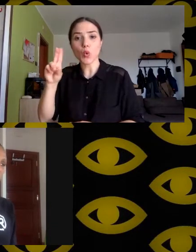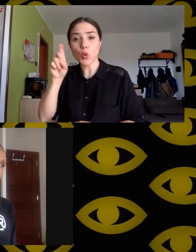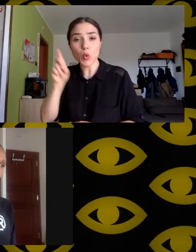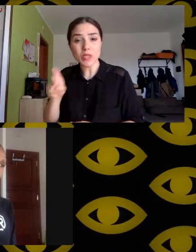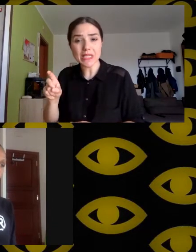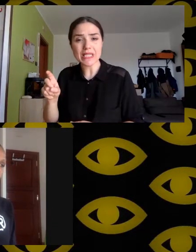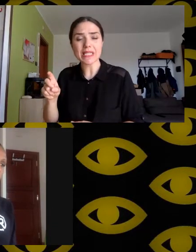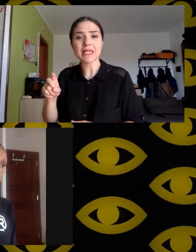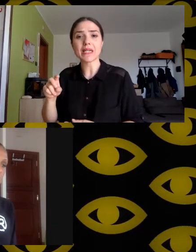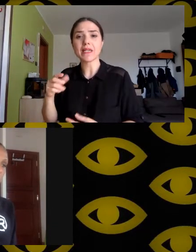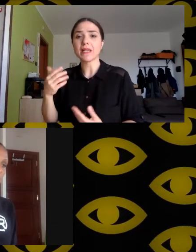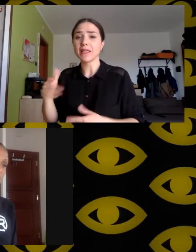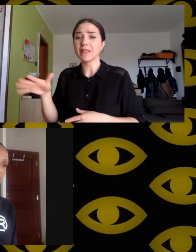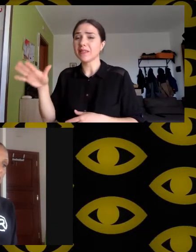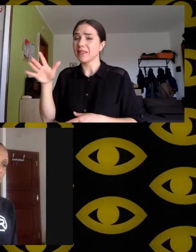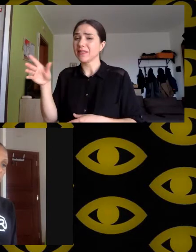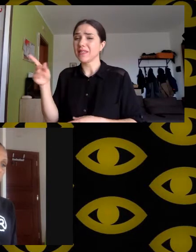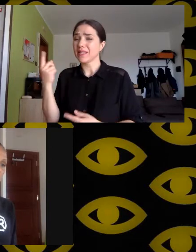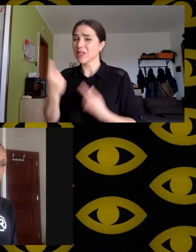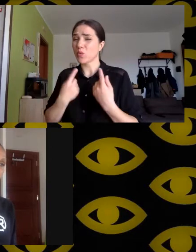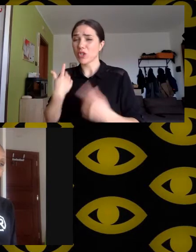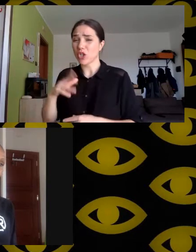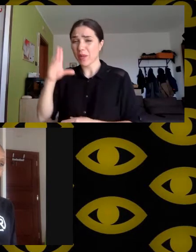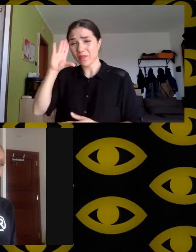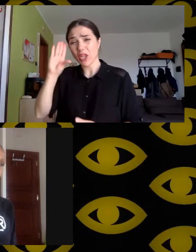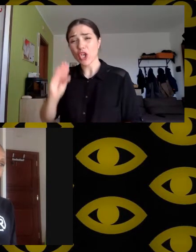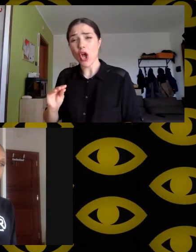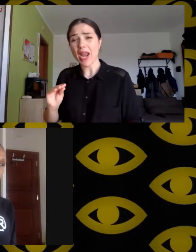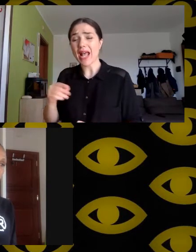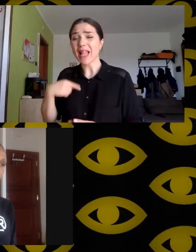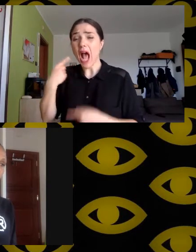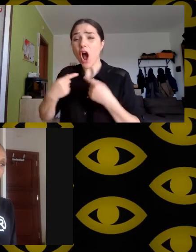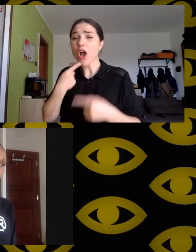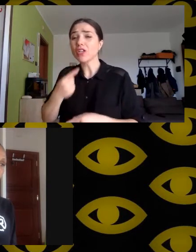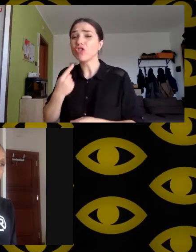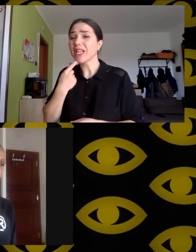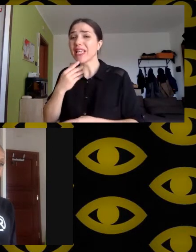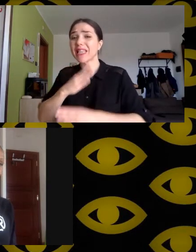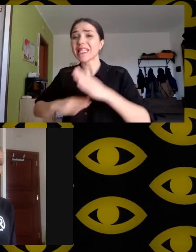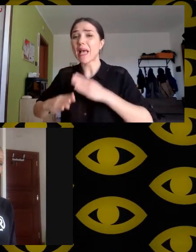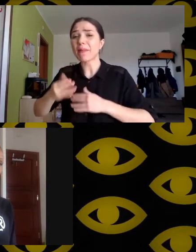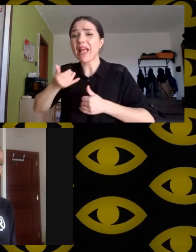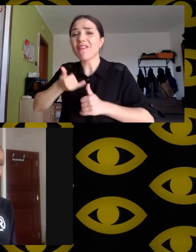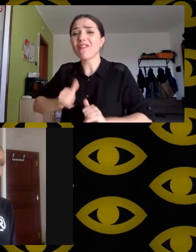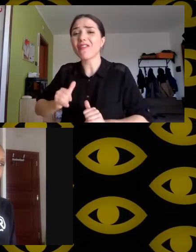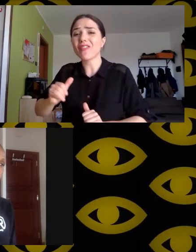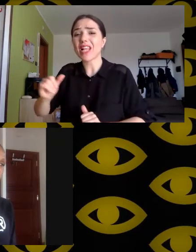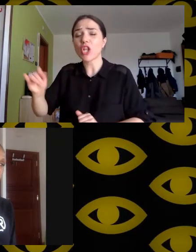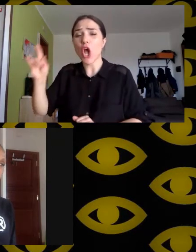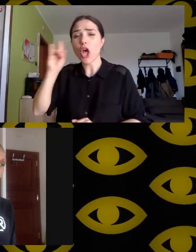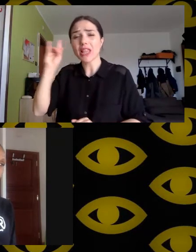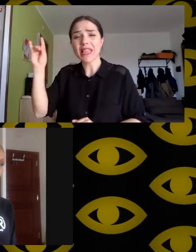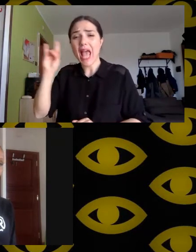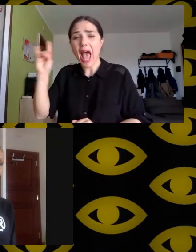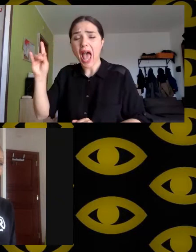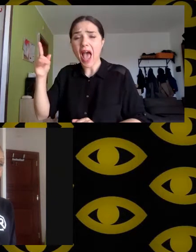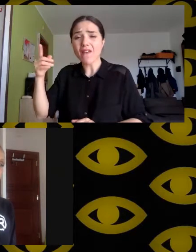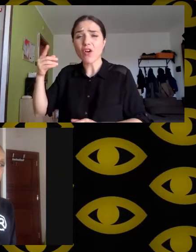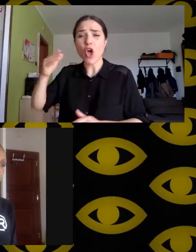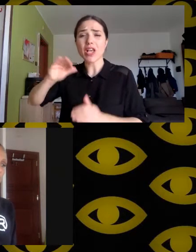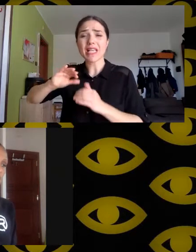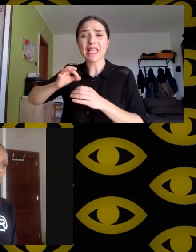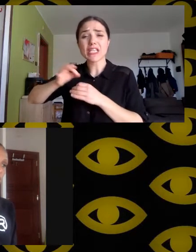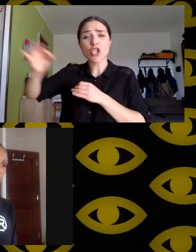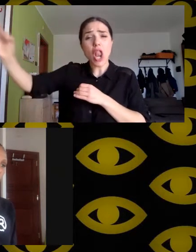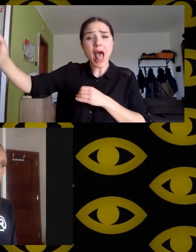ignoranza, dove chi ha una disabilità è figlio del diavolo e quindi allontanato e relegato in tribù lontane nelle montagne